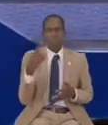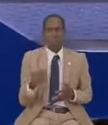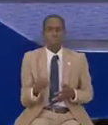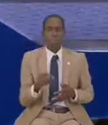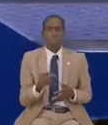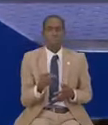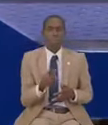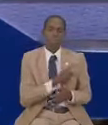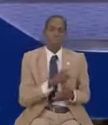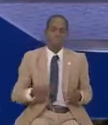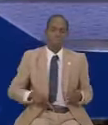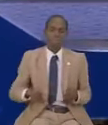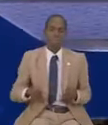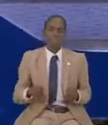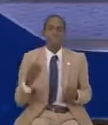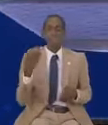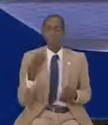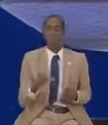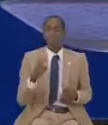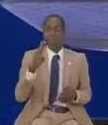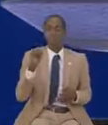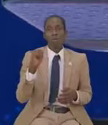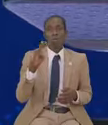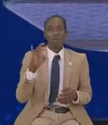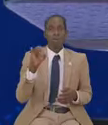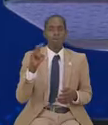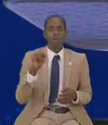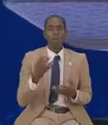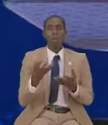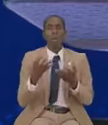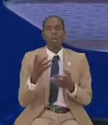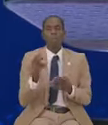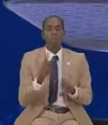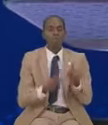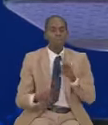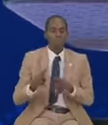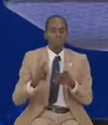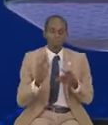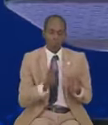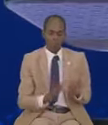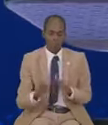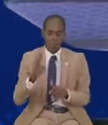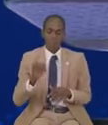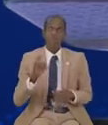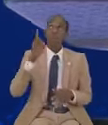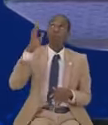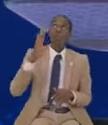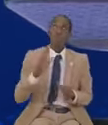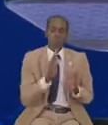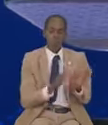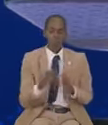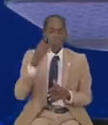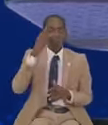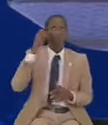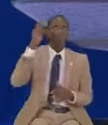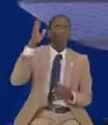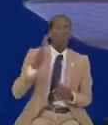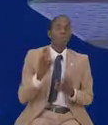le chef alors le Canada veut que ces gens préparés par Dieu préparer pour Dieu